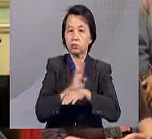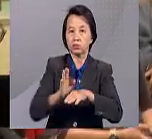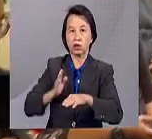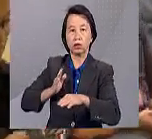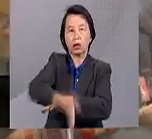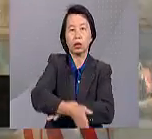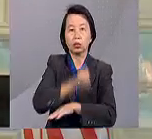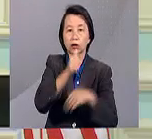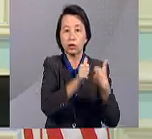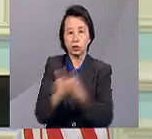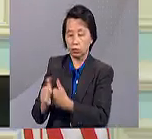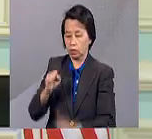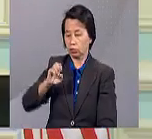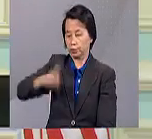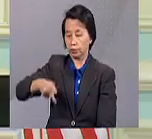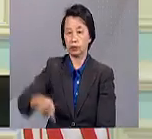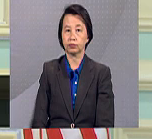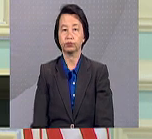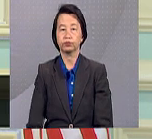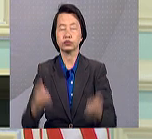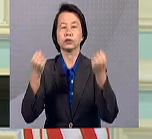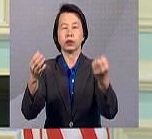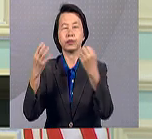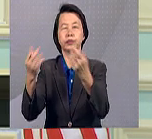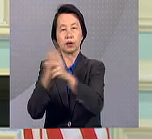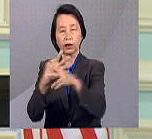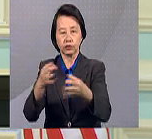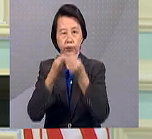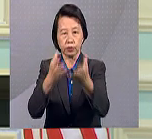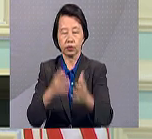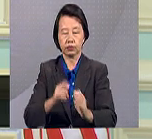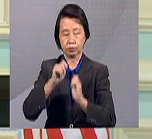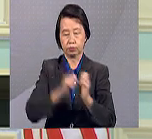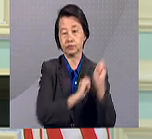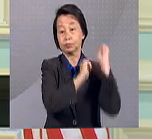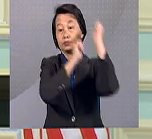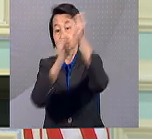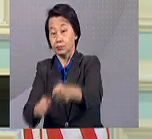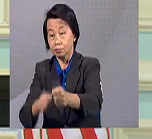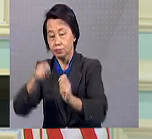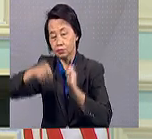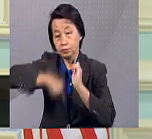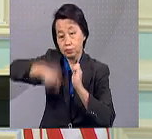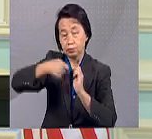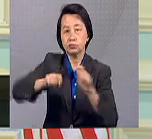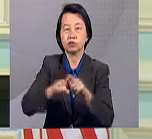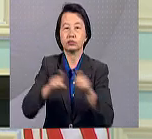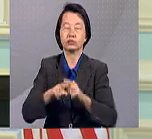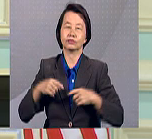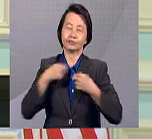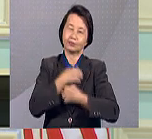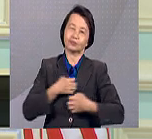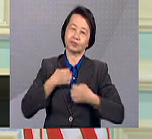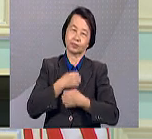Okay. Saya dah sebut beberapa kali, memancing ini dianggap sebagai riadah. Tetapi riadah